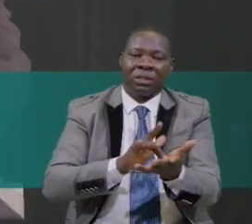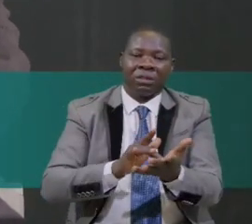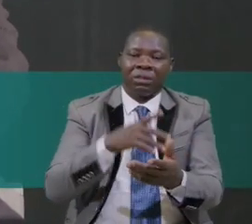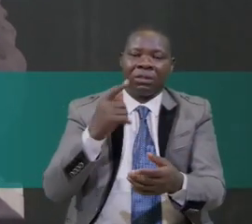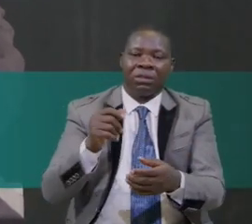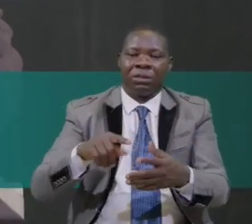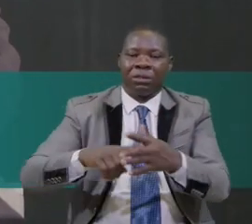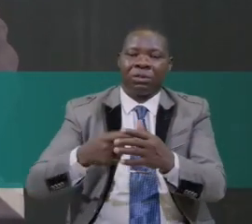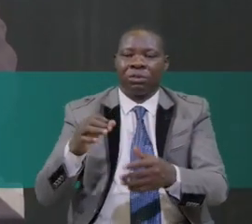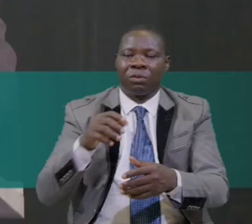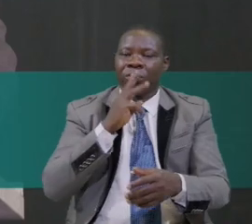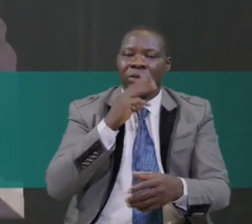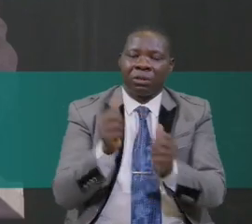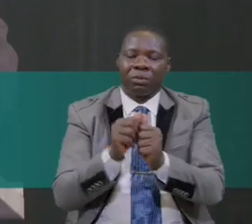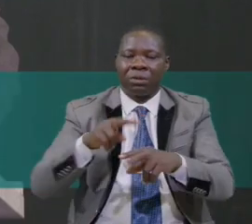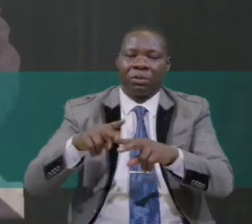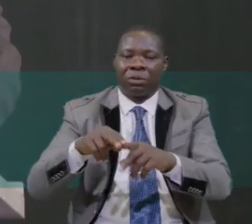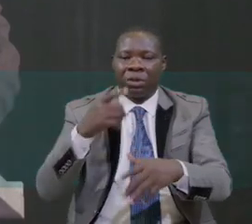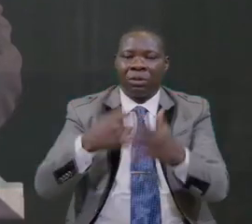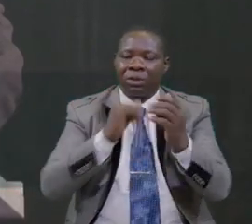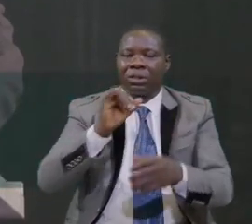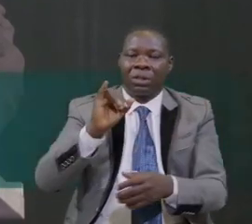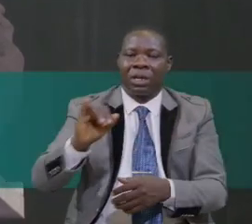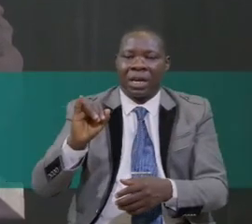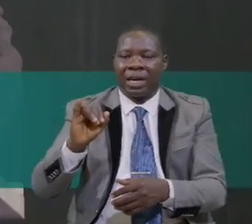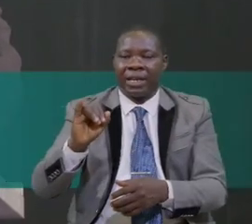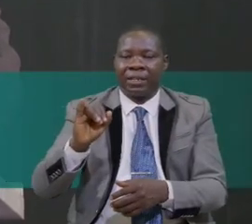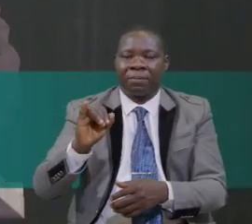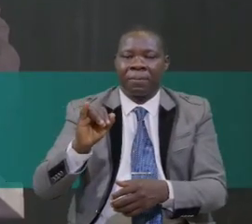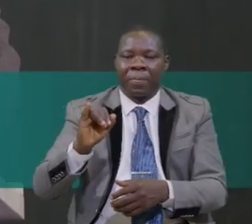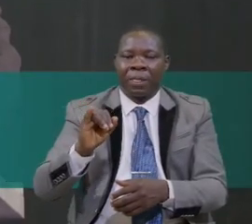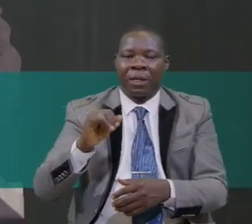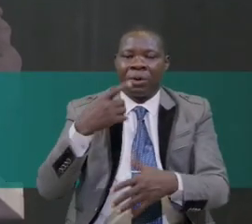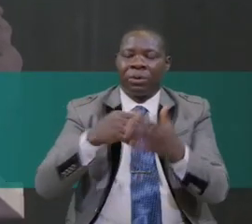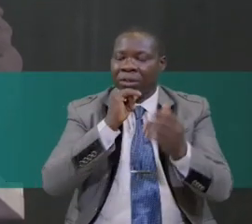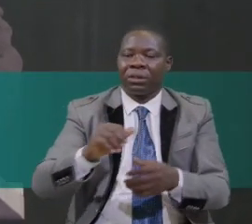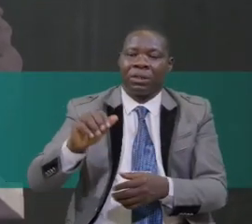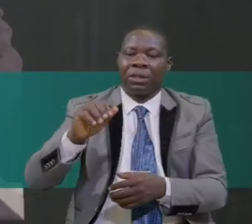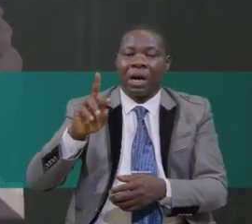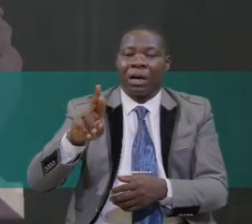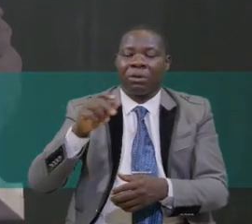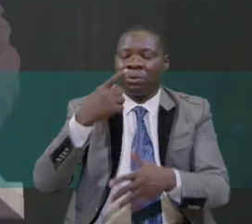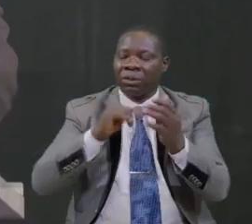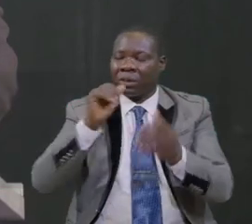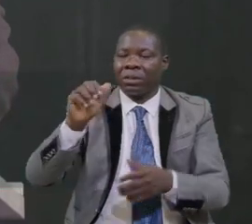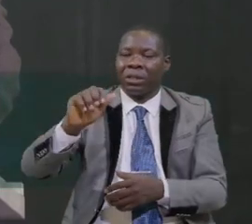Le R c'est quoi? Traiter la source d'eau avec le sel. R, relever les standards.